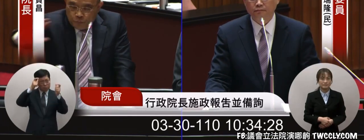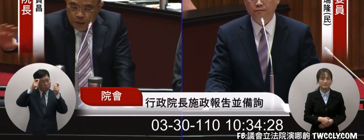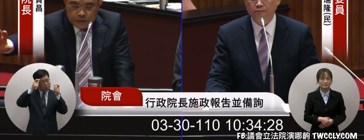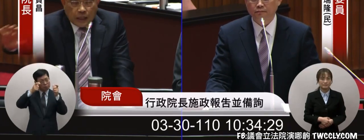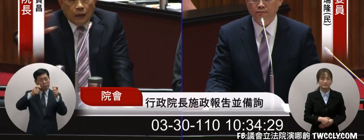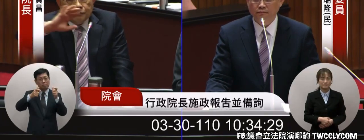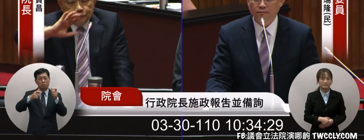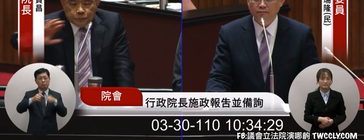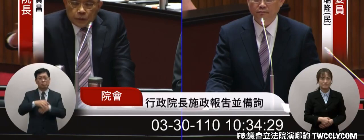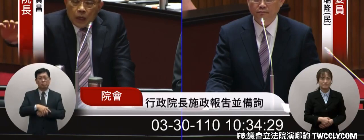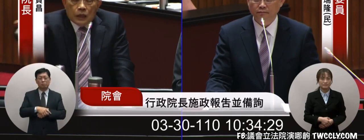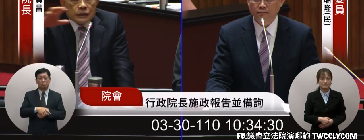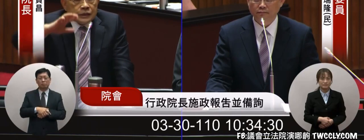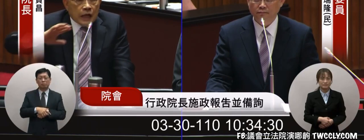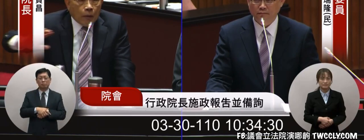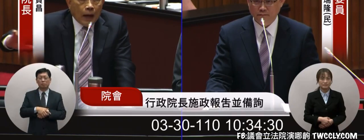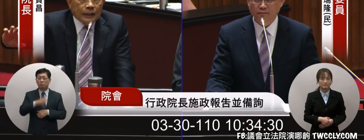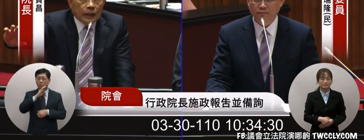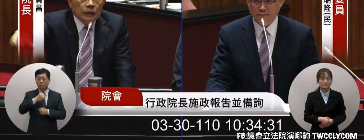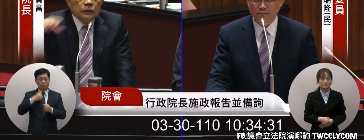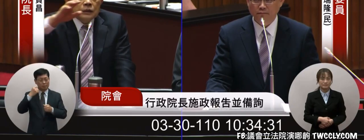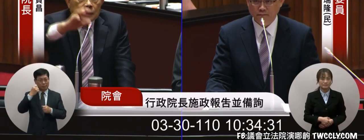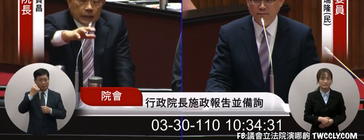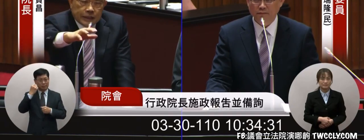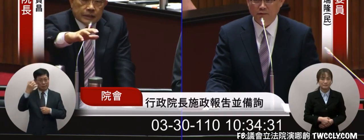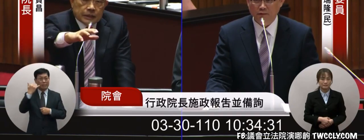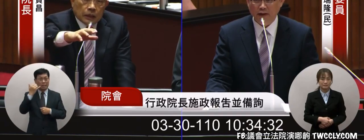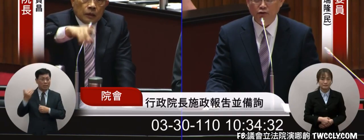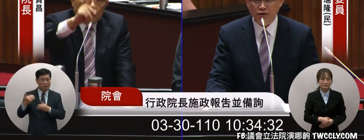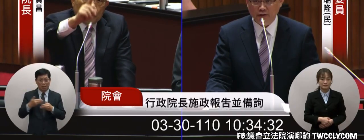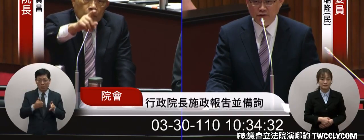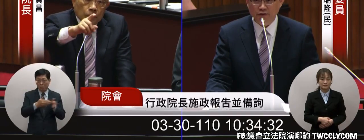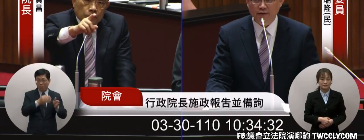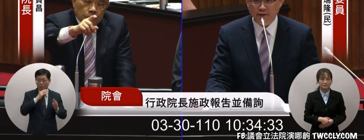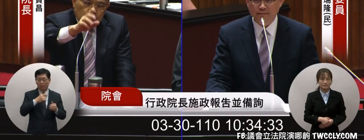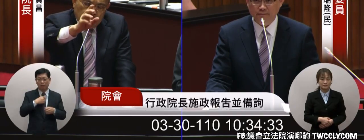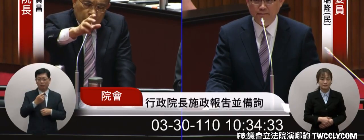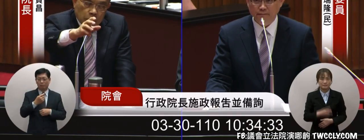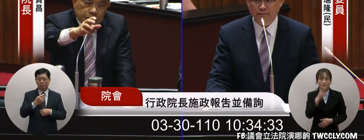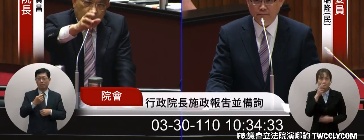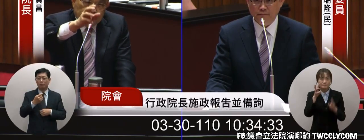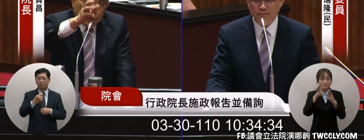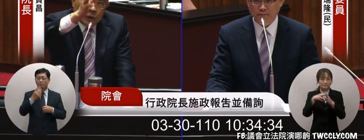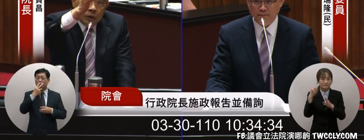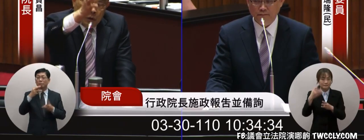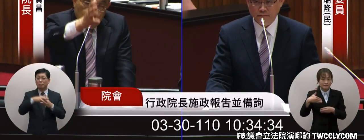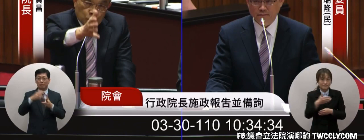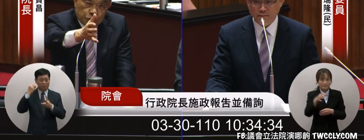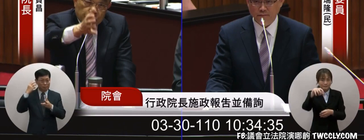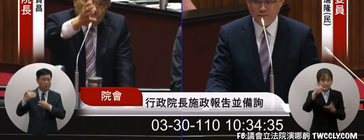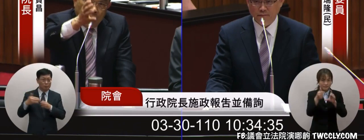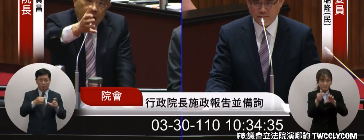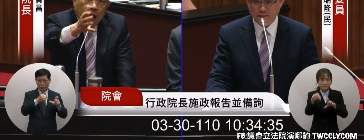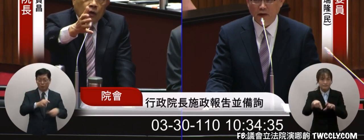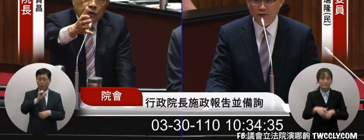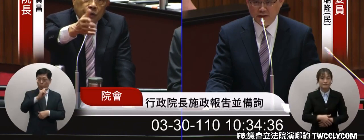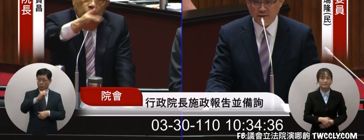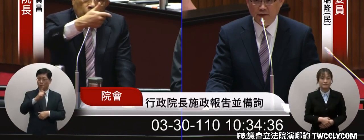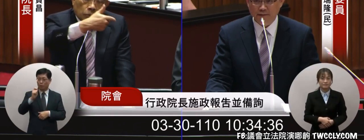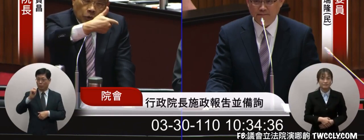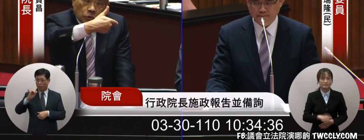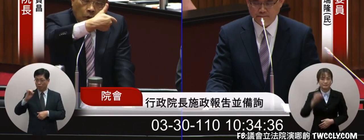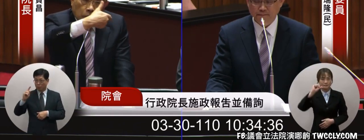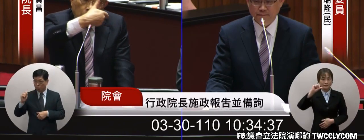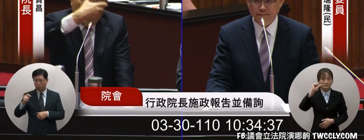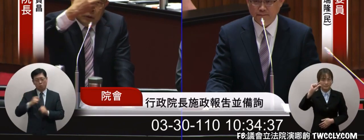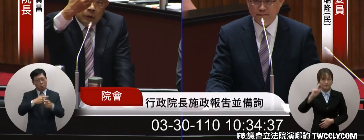雄這個這個新台灣的這個建設亞洲新灣區的對亞洲新灣區5G AIo